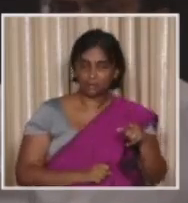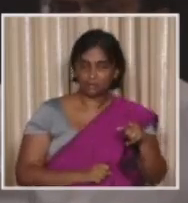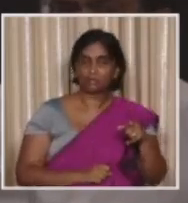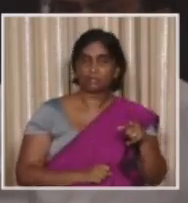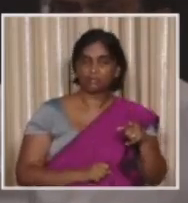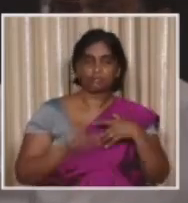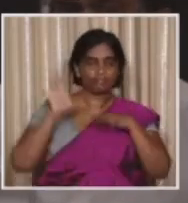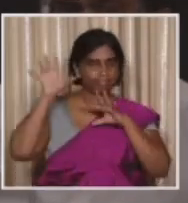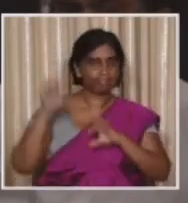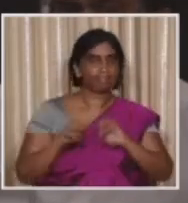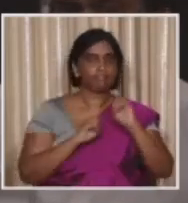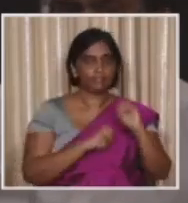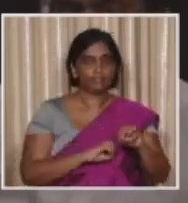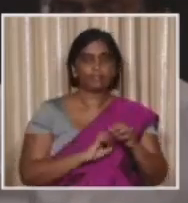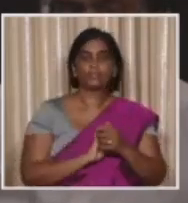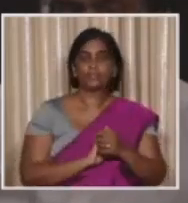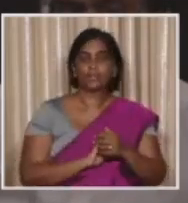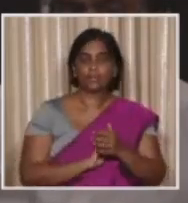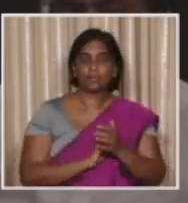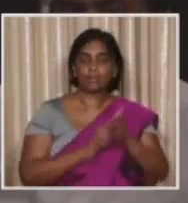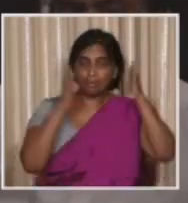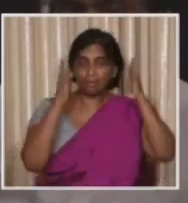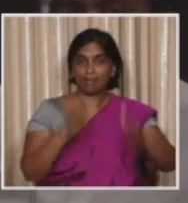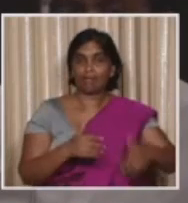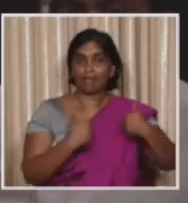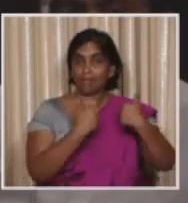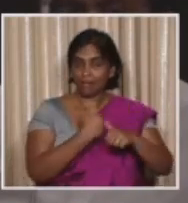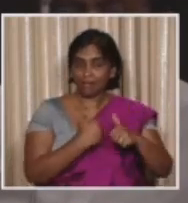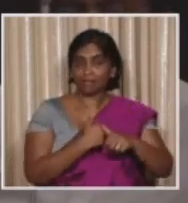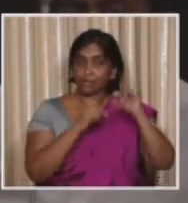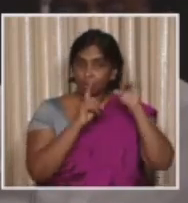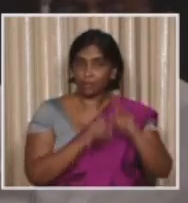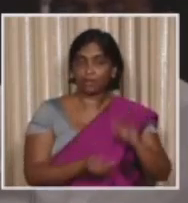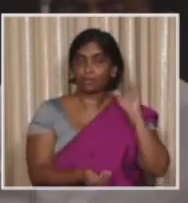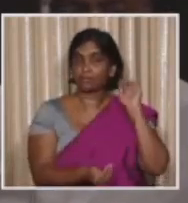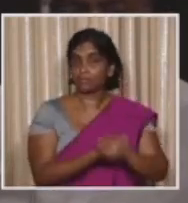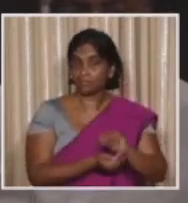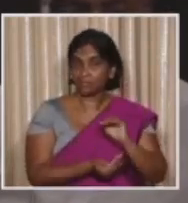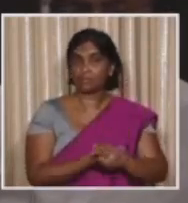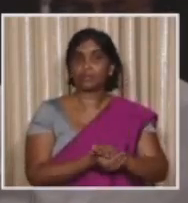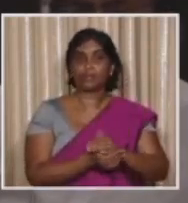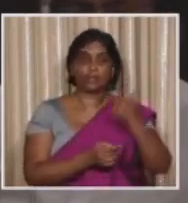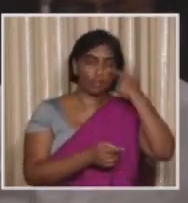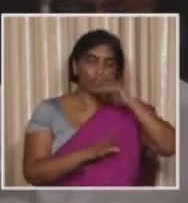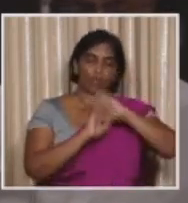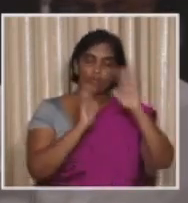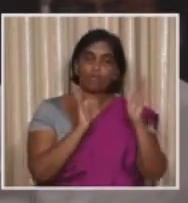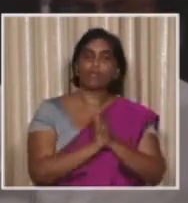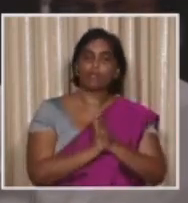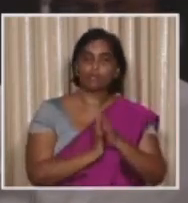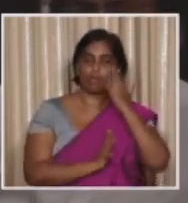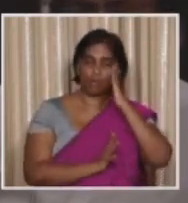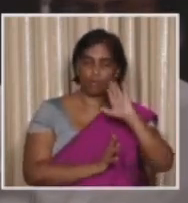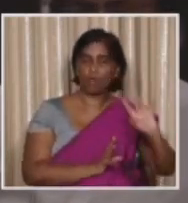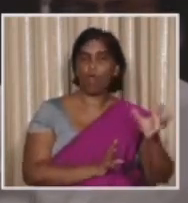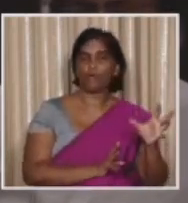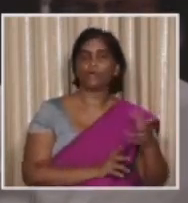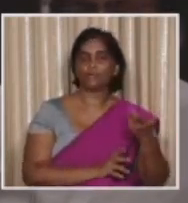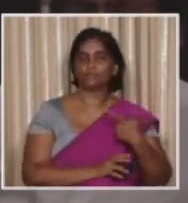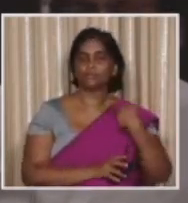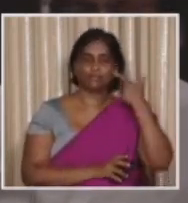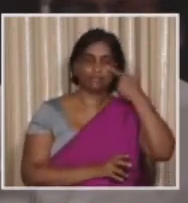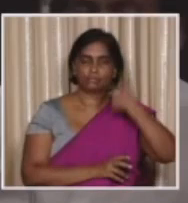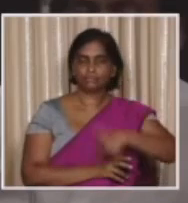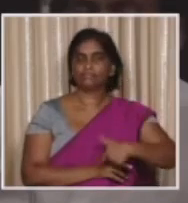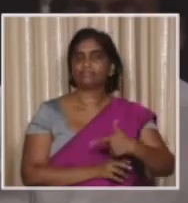ගේන රටට. ඩිස්පෙන්සර් ගෙනල්ලා හයි කරාම මේ වගේ ස්ටොක් රීඩින් ස්ටොක් ටේකින් ඔක්කොම කරන්නේ ඔටෝමේටඩ්.